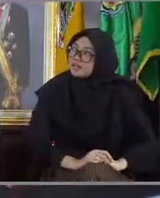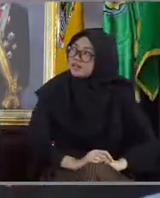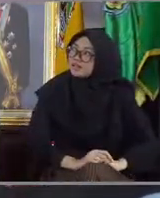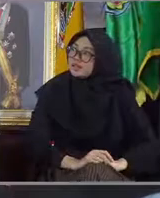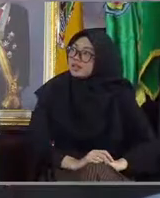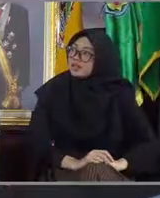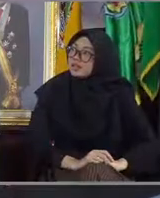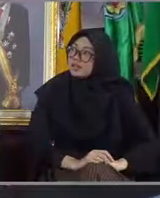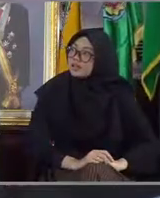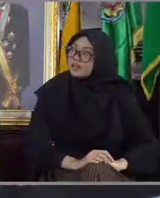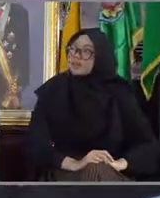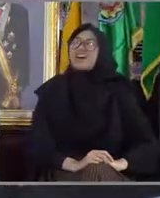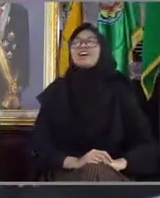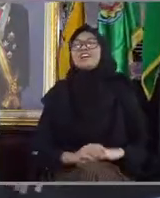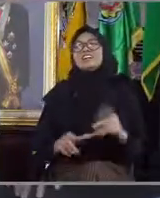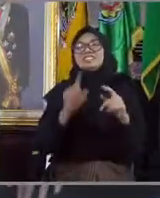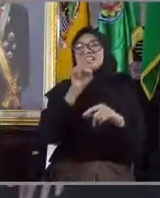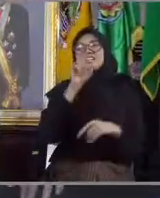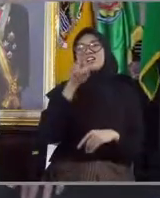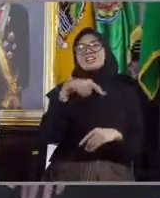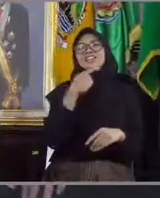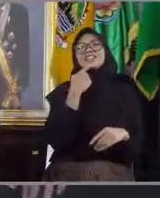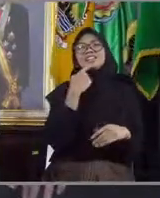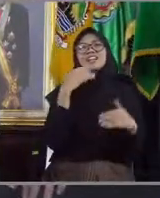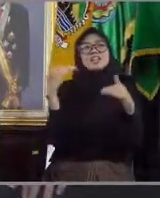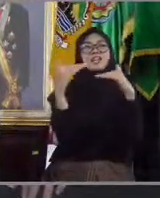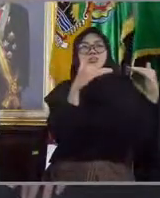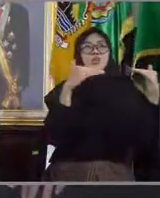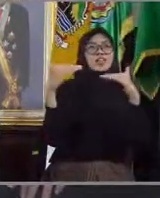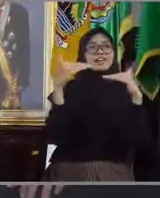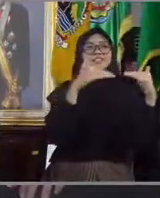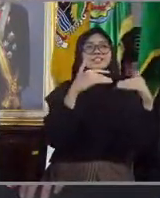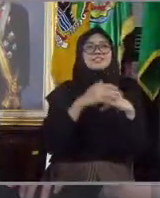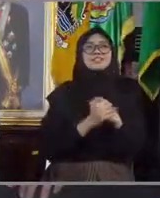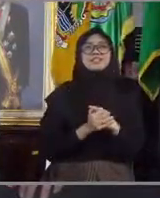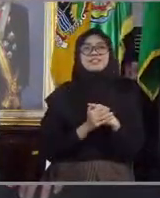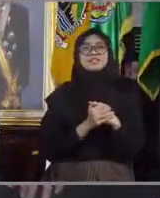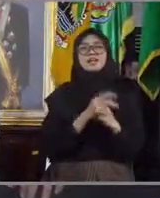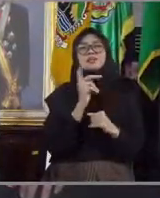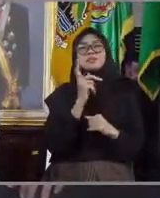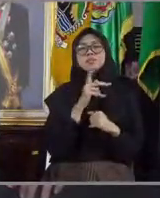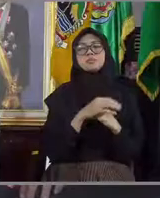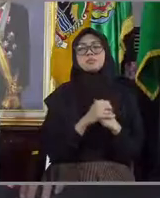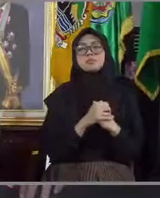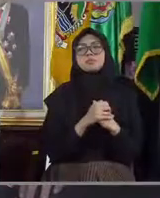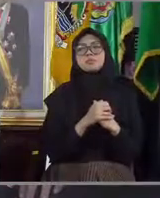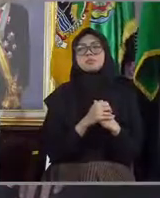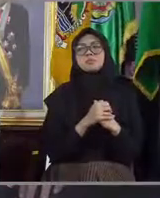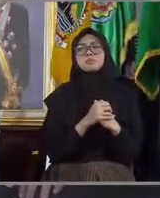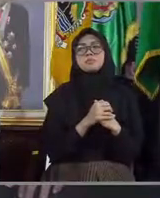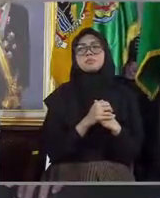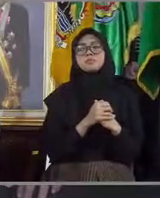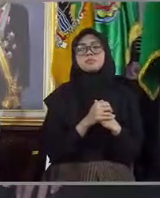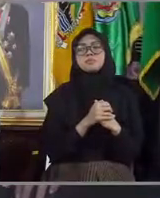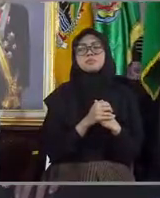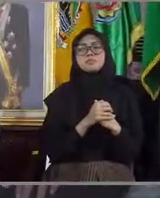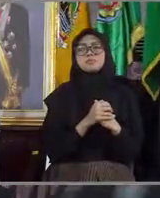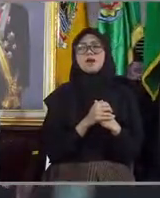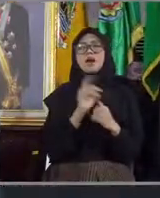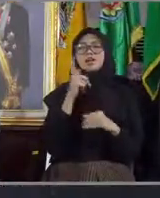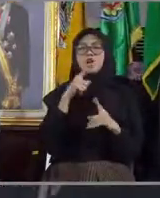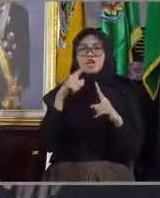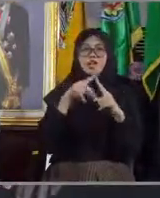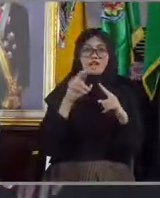Terkait dengan transportasi Pak. Iya. Yeah. Baru-baru ini kan Gubernur meresmikan Trans Semarang